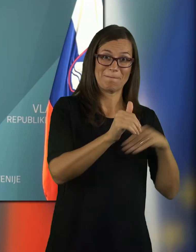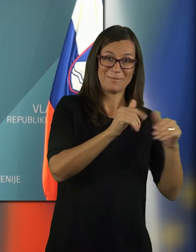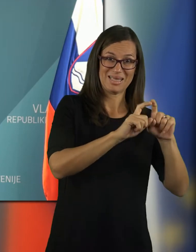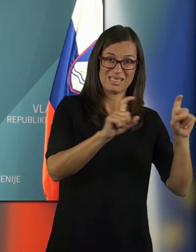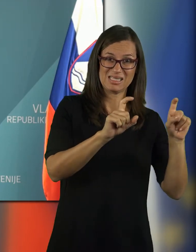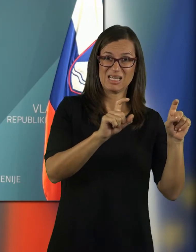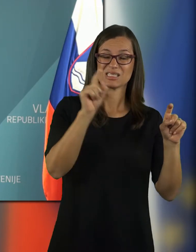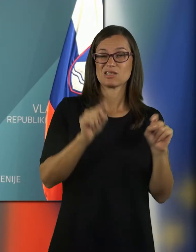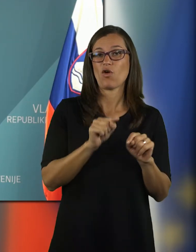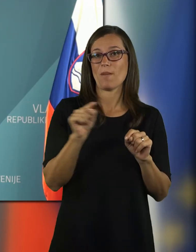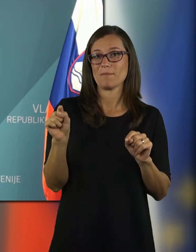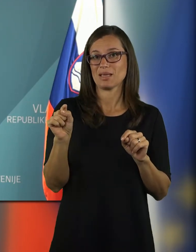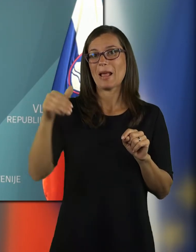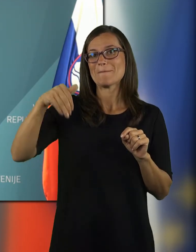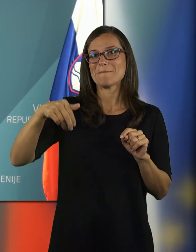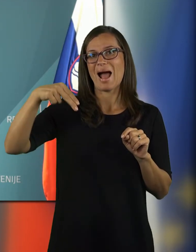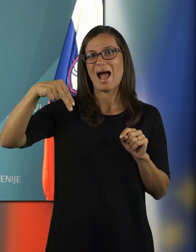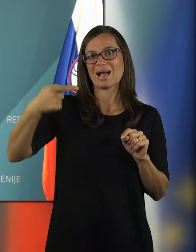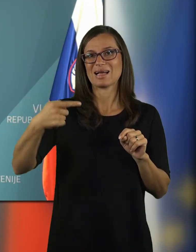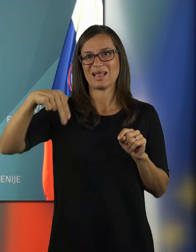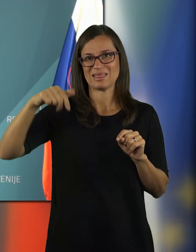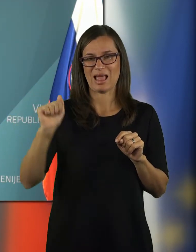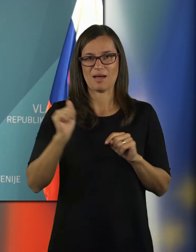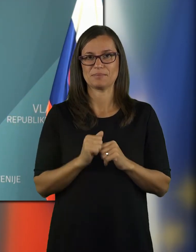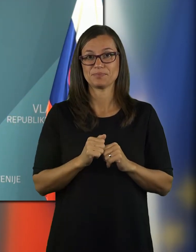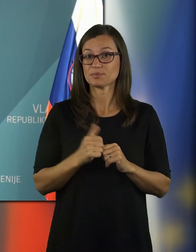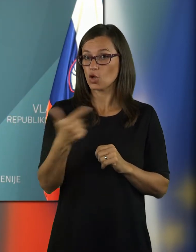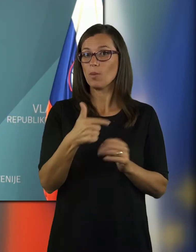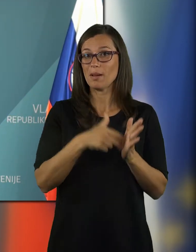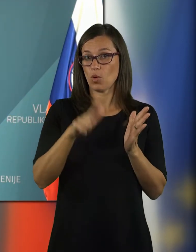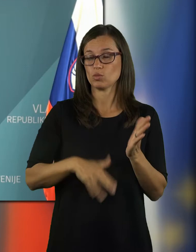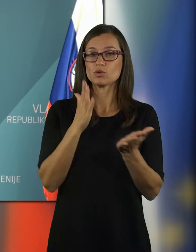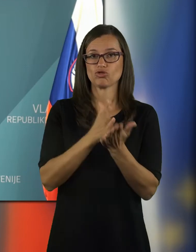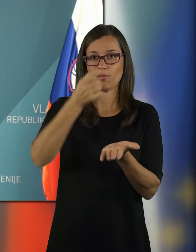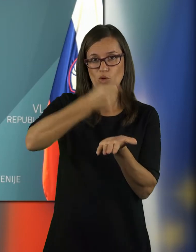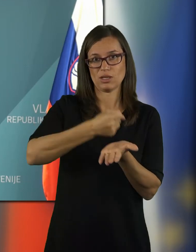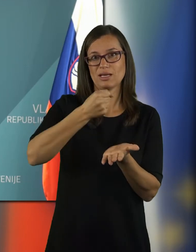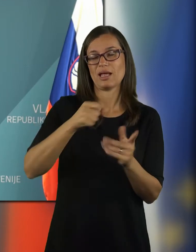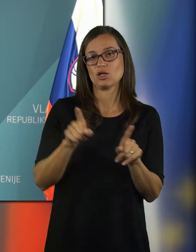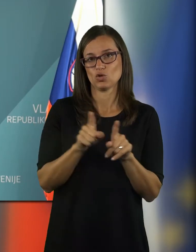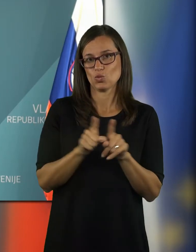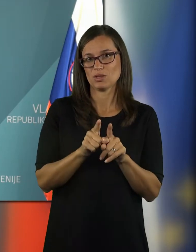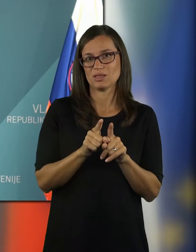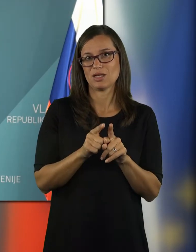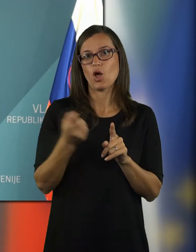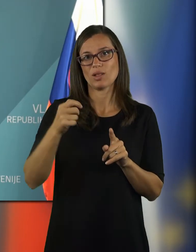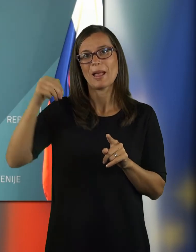ministrstvom in Magno. Moram povedati, da sta obe pogodbi potrjeni tudi